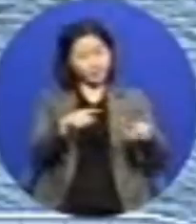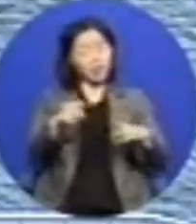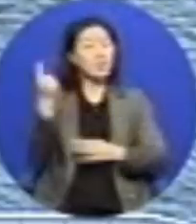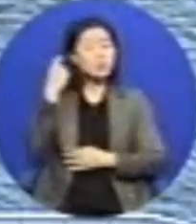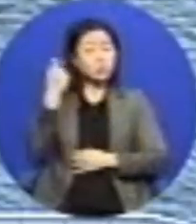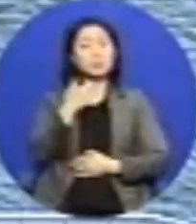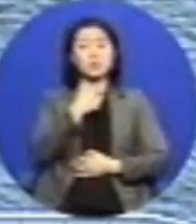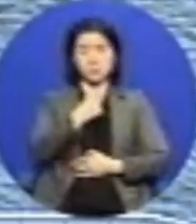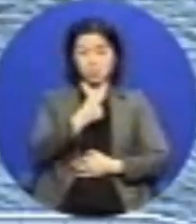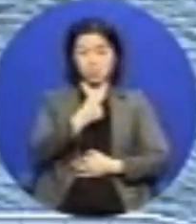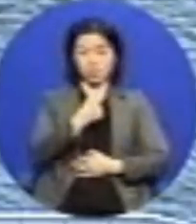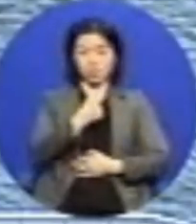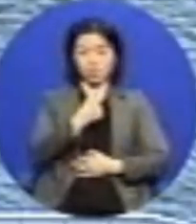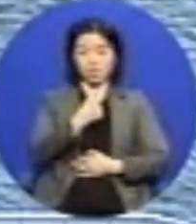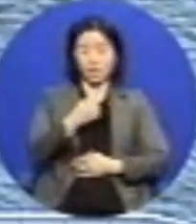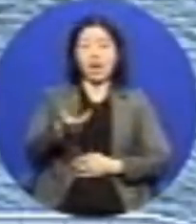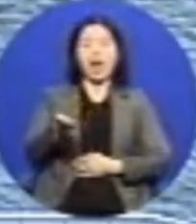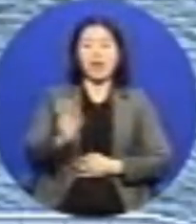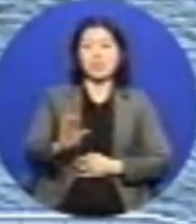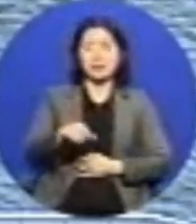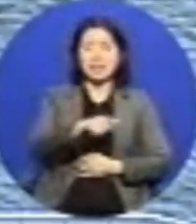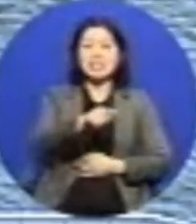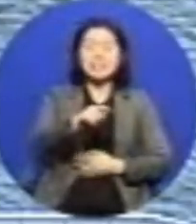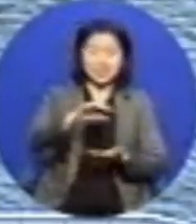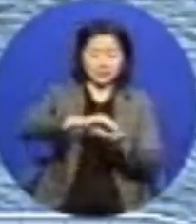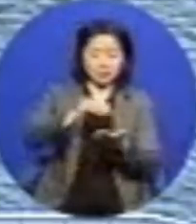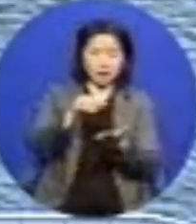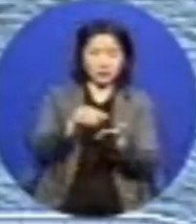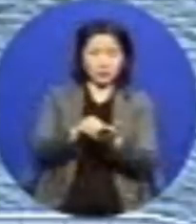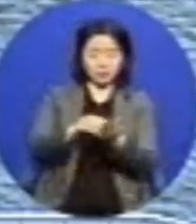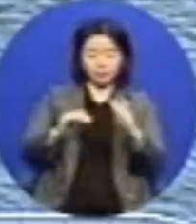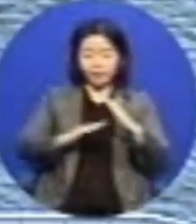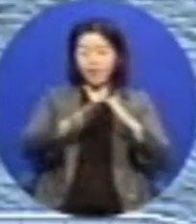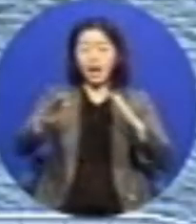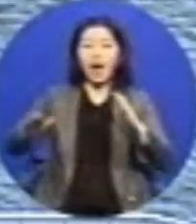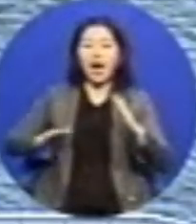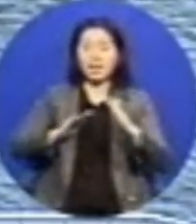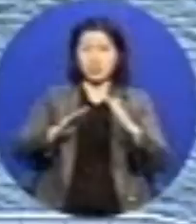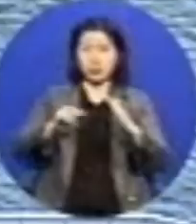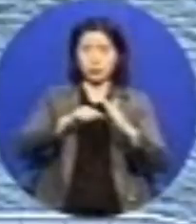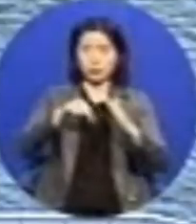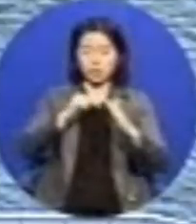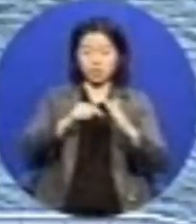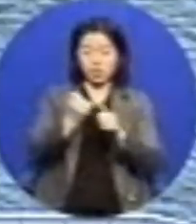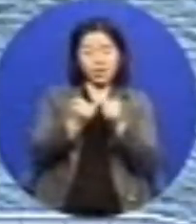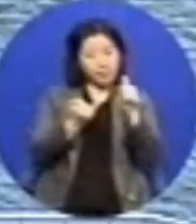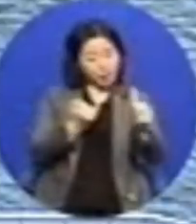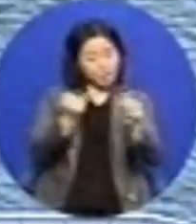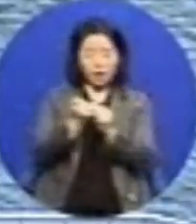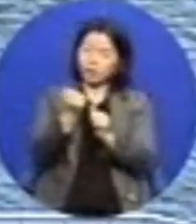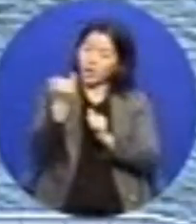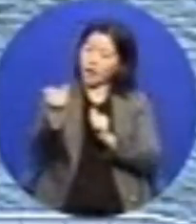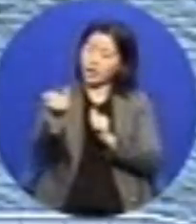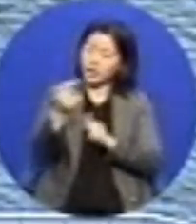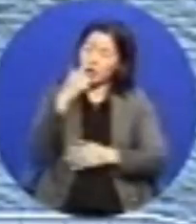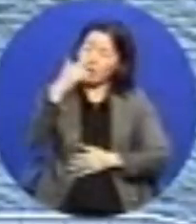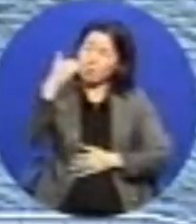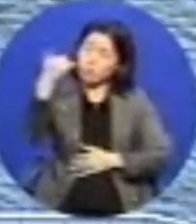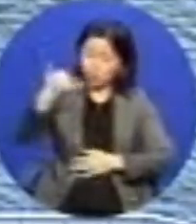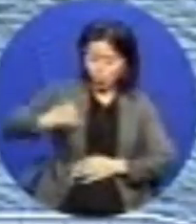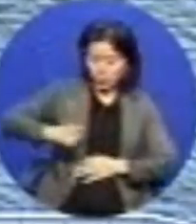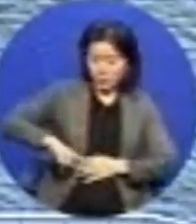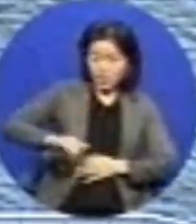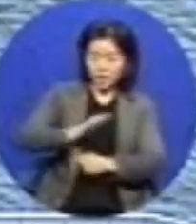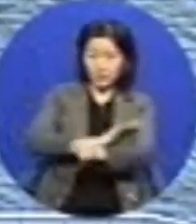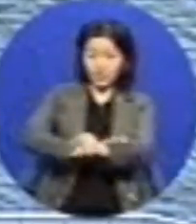합니다 근데 여러분 그만큼 가정에서 남편과 아내에게 부모와 자녀들이 게